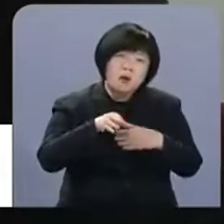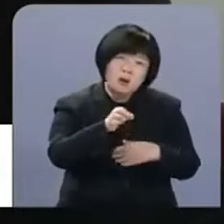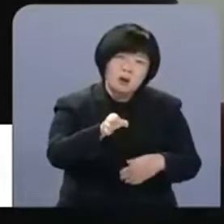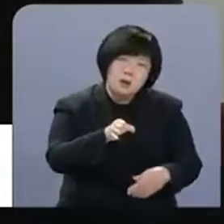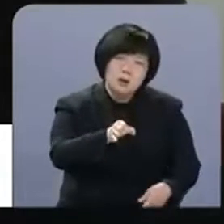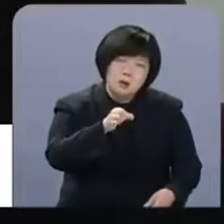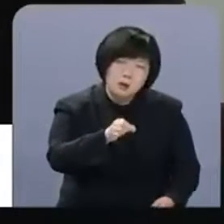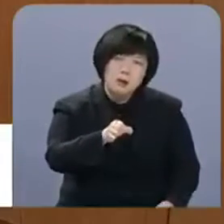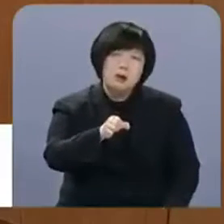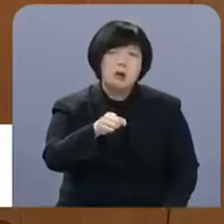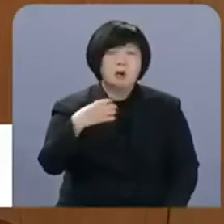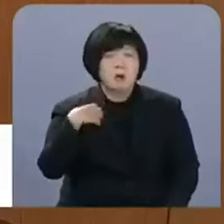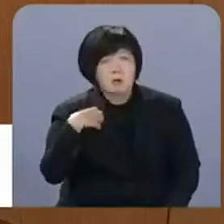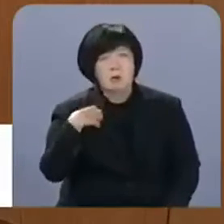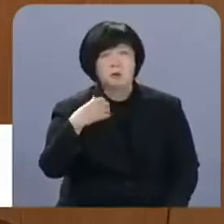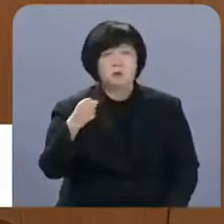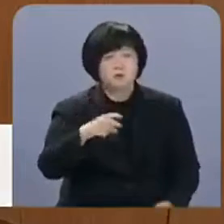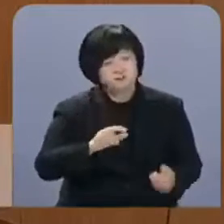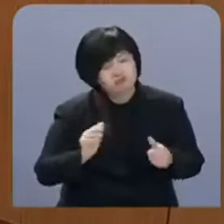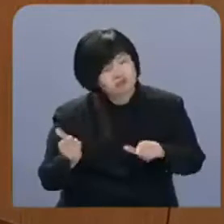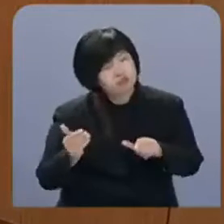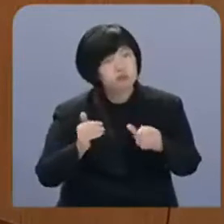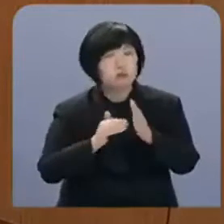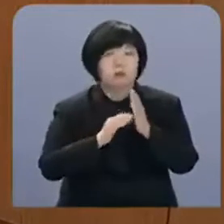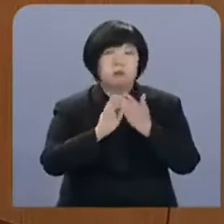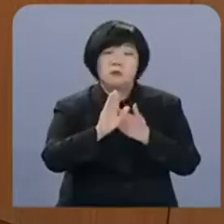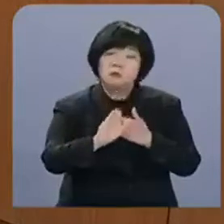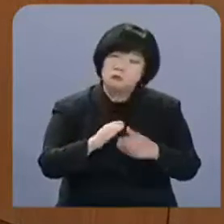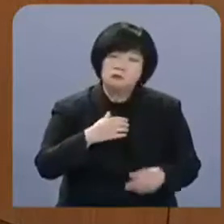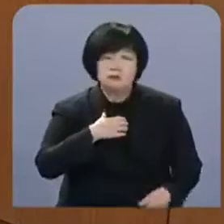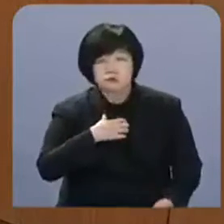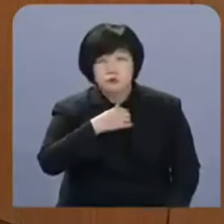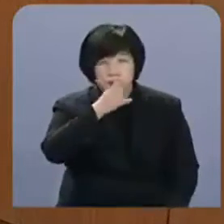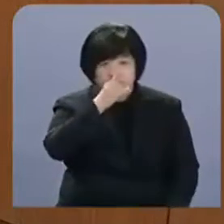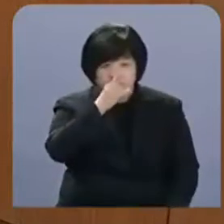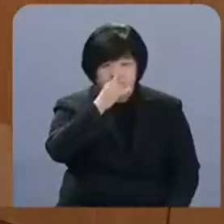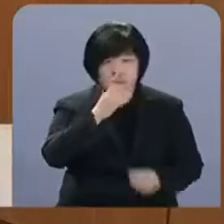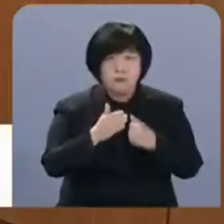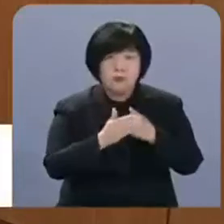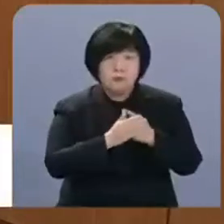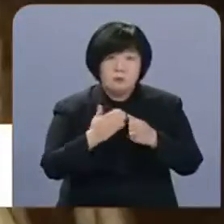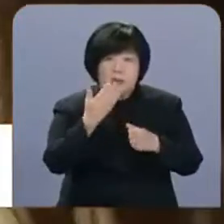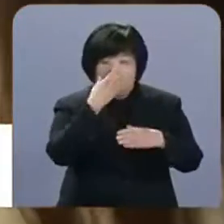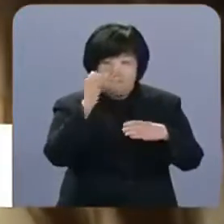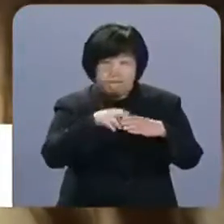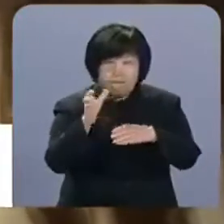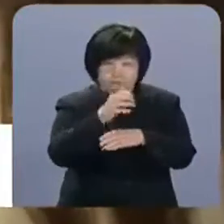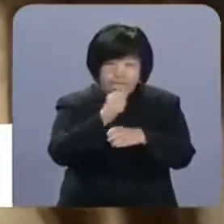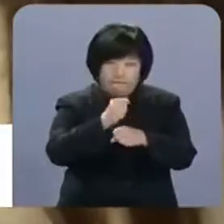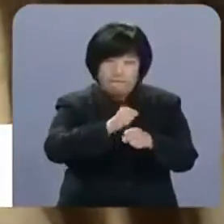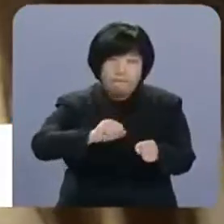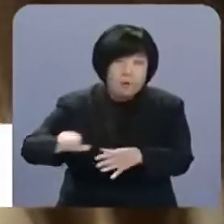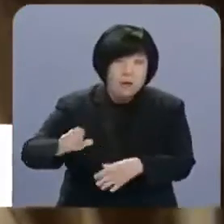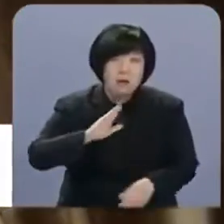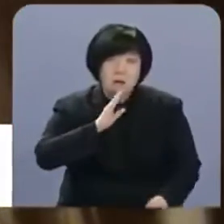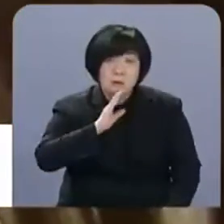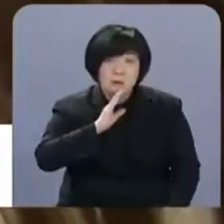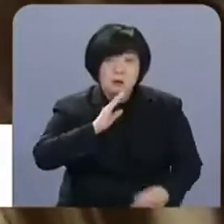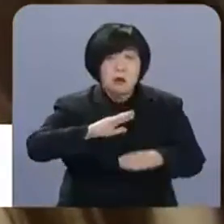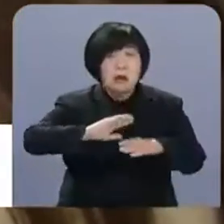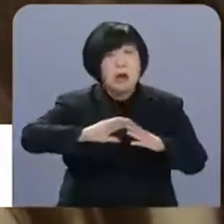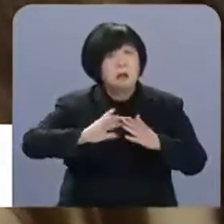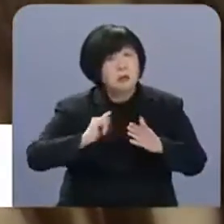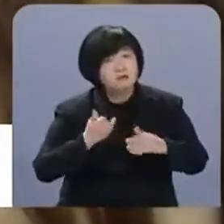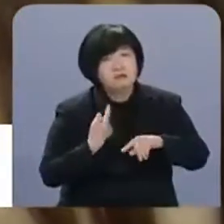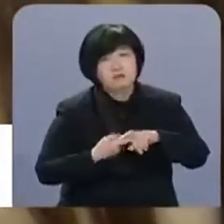난 뒤에 과정도 막막합니다 환생 법상 죽은 동물 사체 경우 종량제 봉투에 넣어 폐기물로 처리해야 하지만 가족과 같은